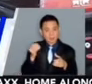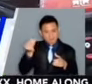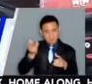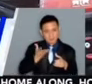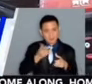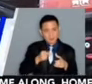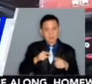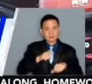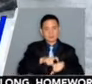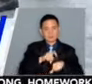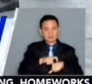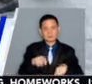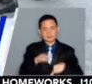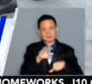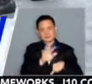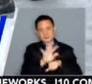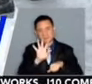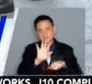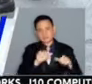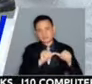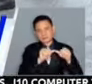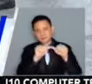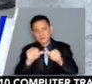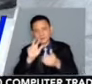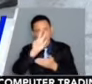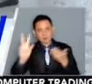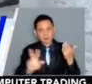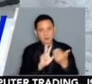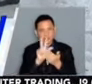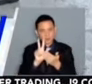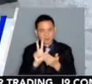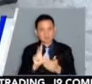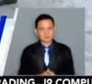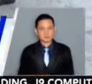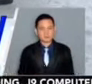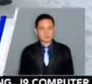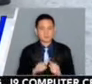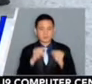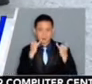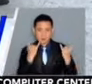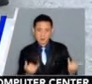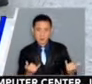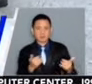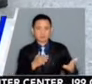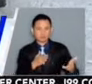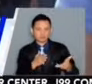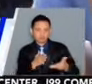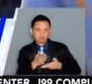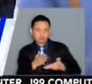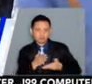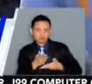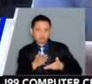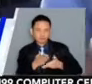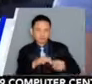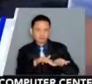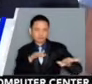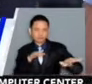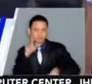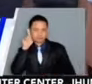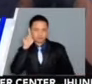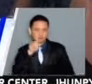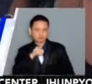at magtatagal ng 3 oras. Pero sa ngayon, normal pa ang daloy ng trapiko rito. Marami pang namamasada ng mga jeep